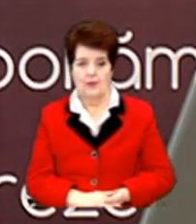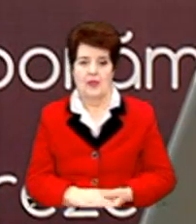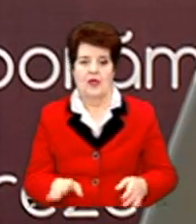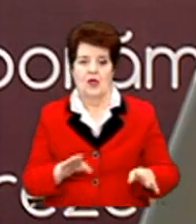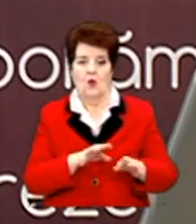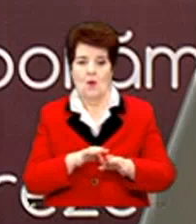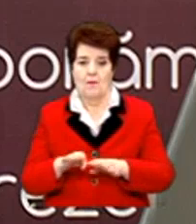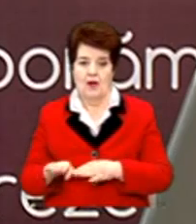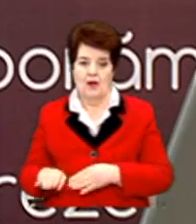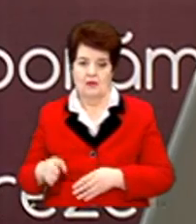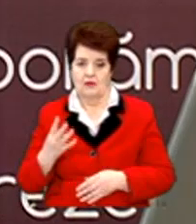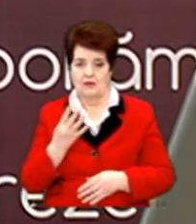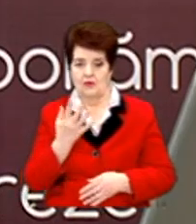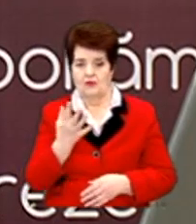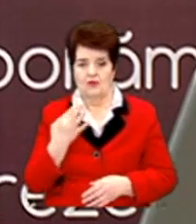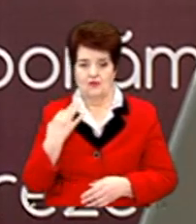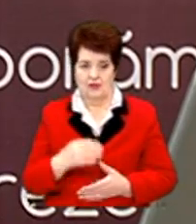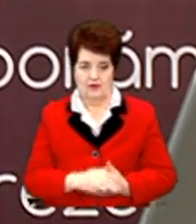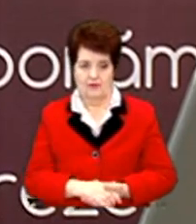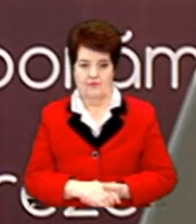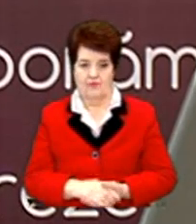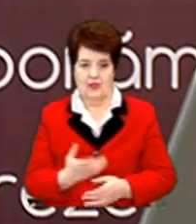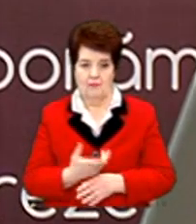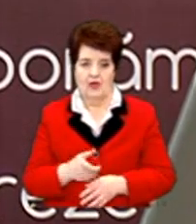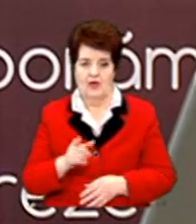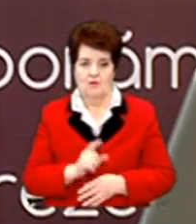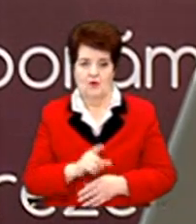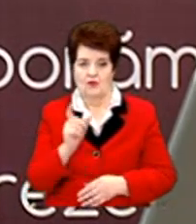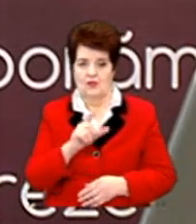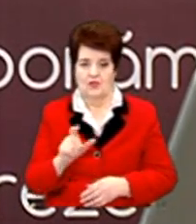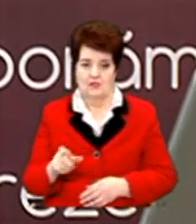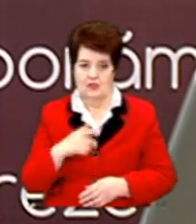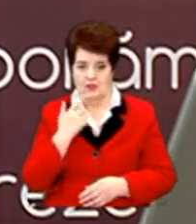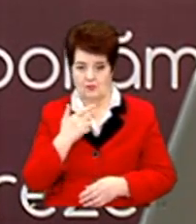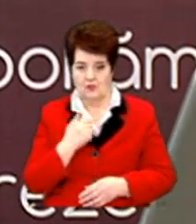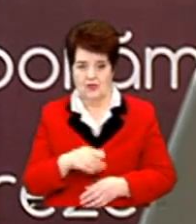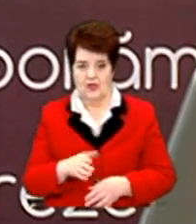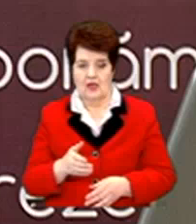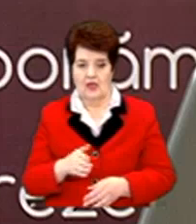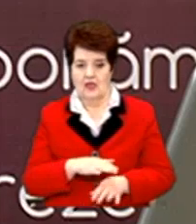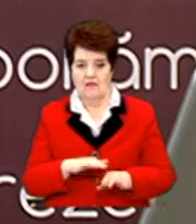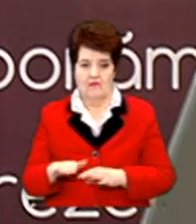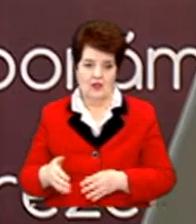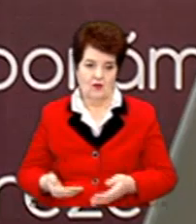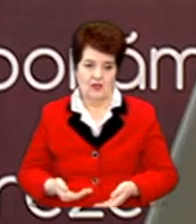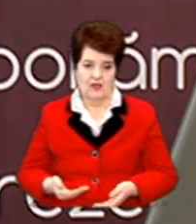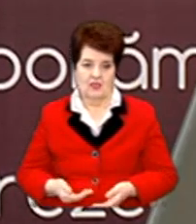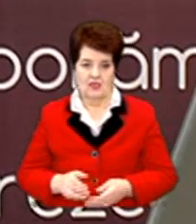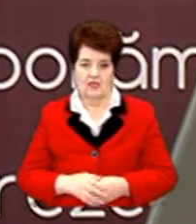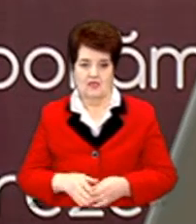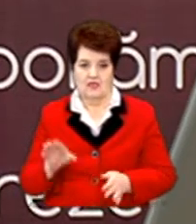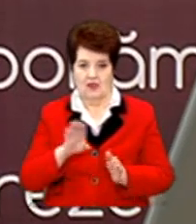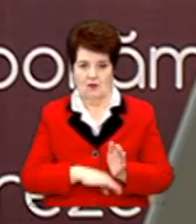Comparativ cu acum 4-5 ani, mai mulți cetățeni spun că nivelul lor de trai s-a